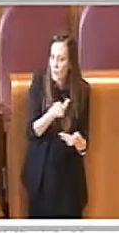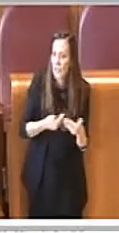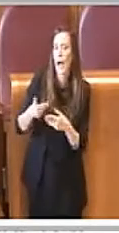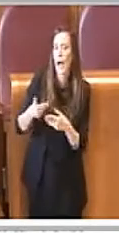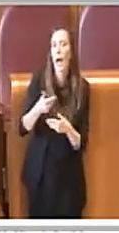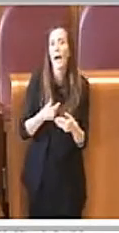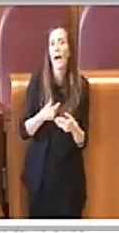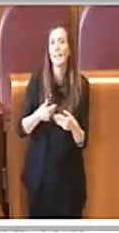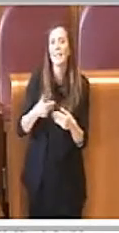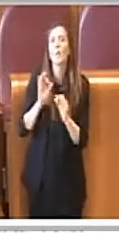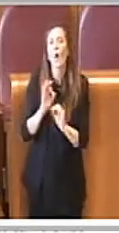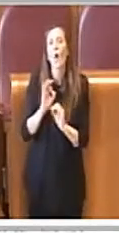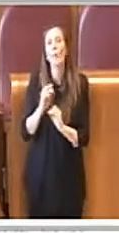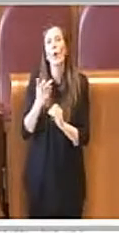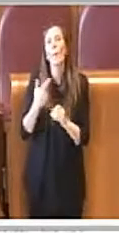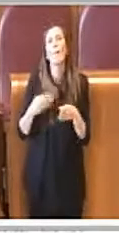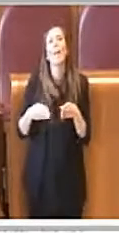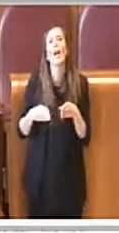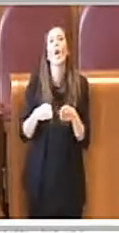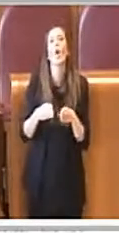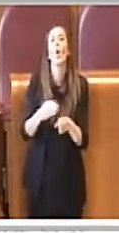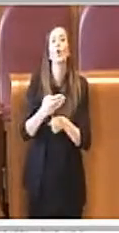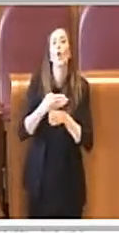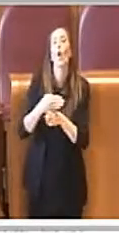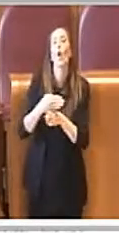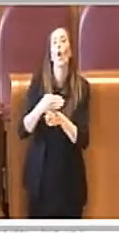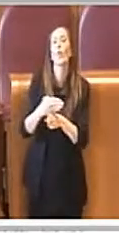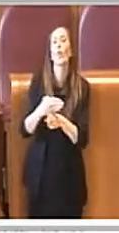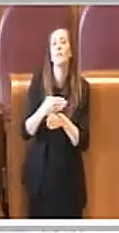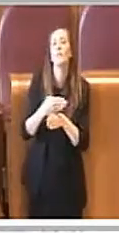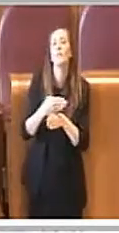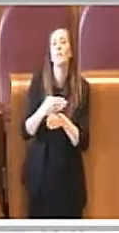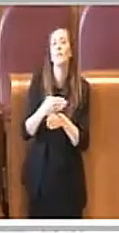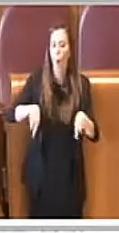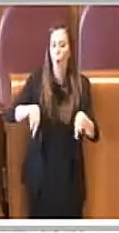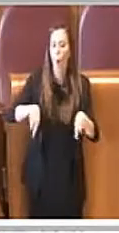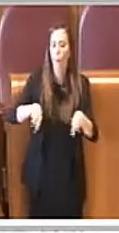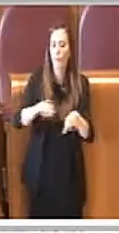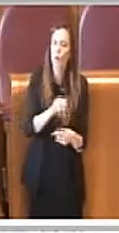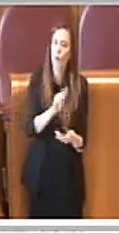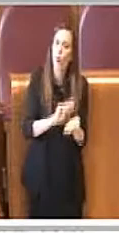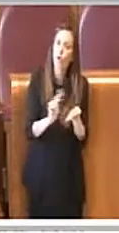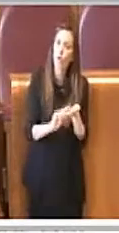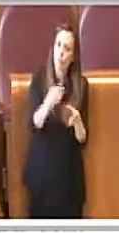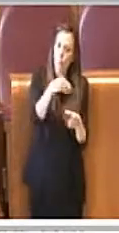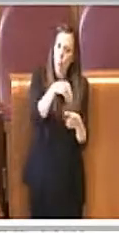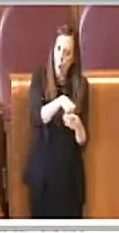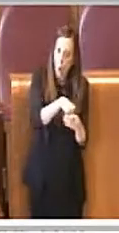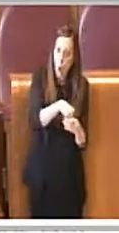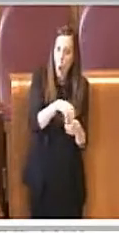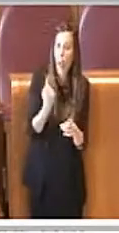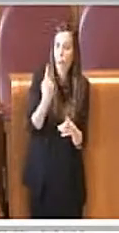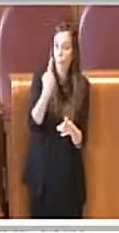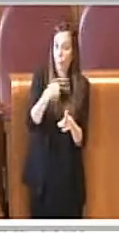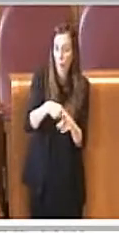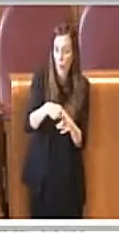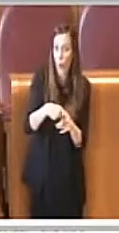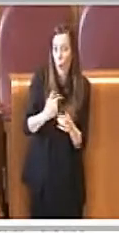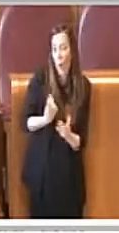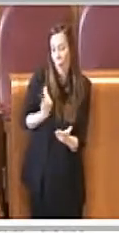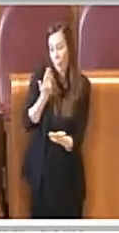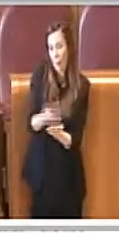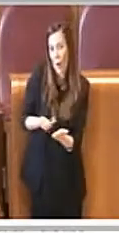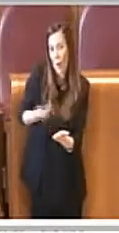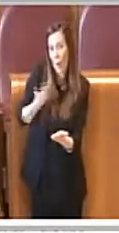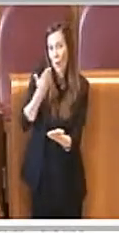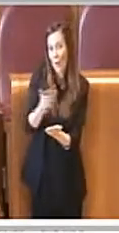di percorsi condivisi che chi fa parte della commissione scuola e i proponenti in queste